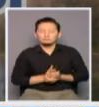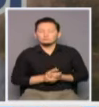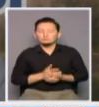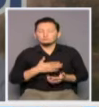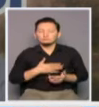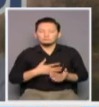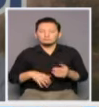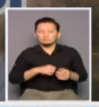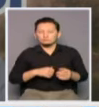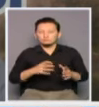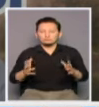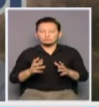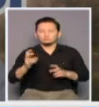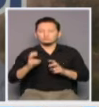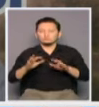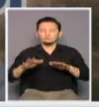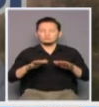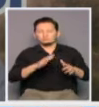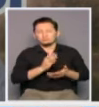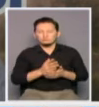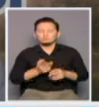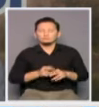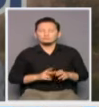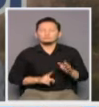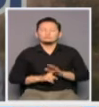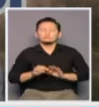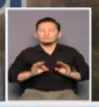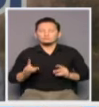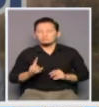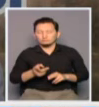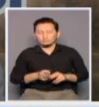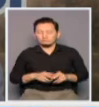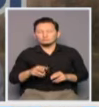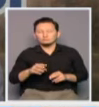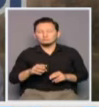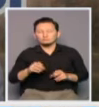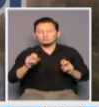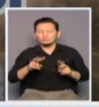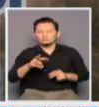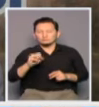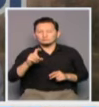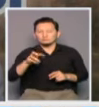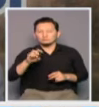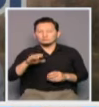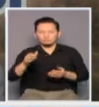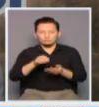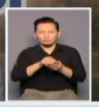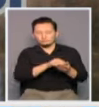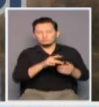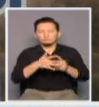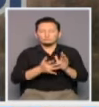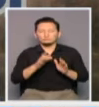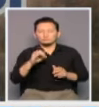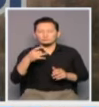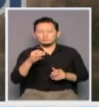наших ключевых сакральных объектов региона. Это вот, как мечали, вот, мавзолей Махамбета Утемисова, городище Сарайчик.